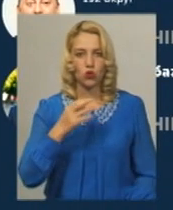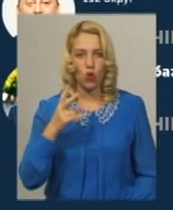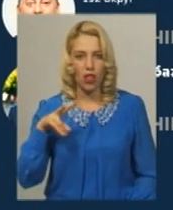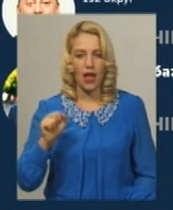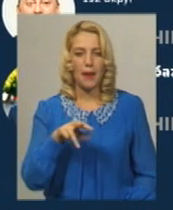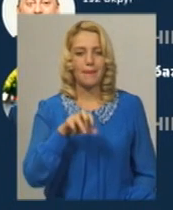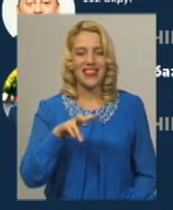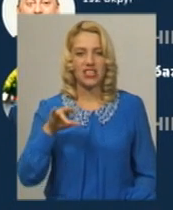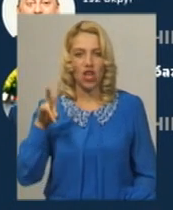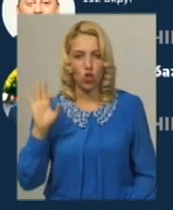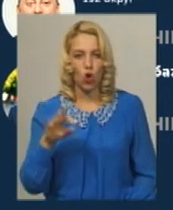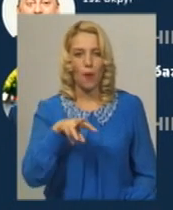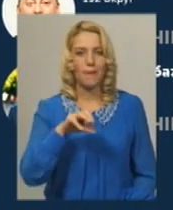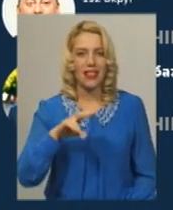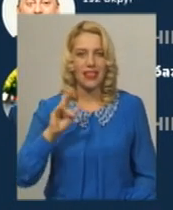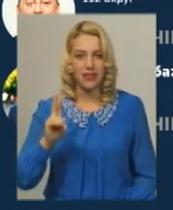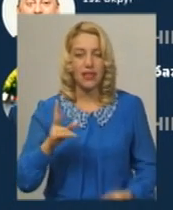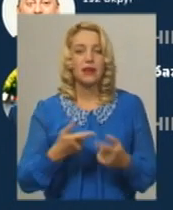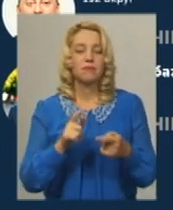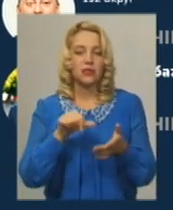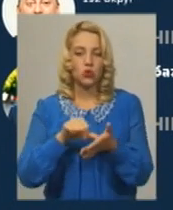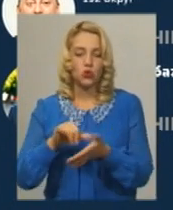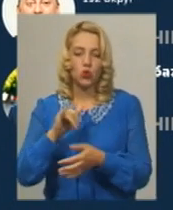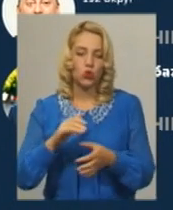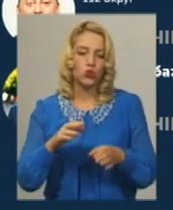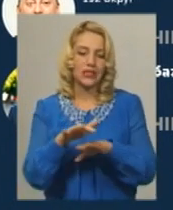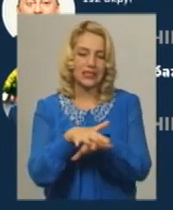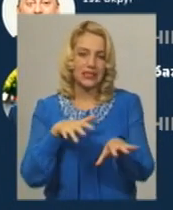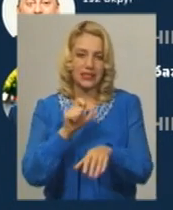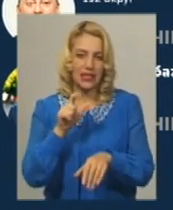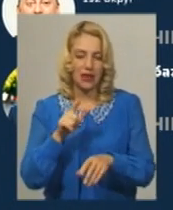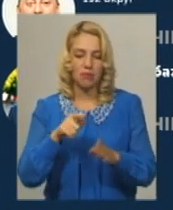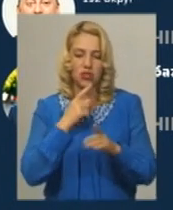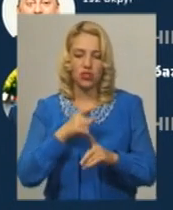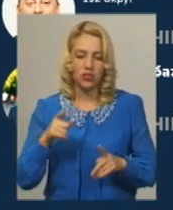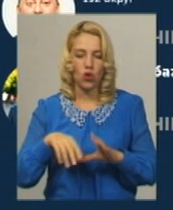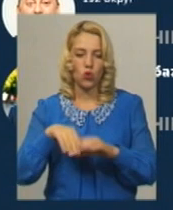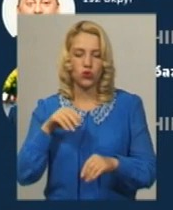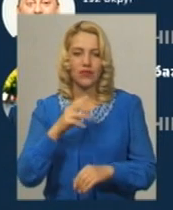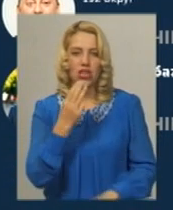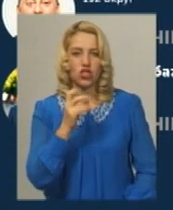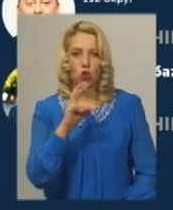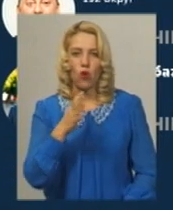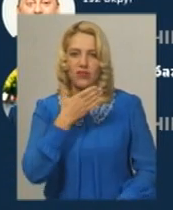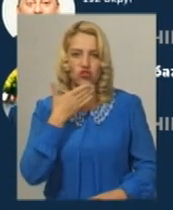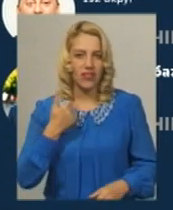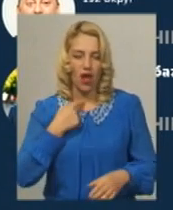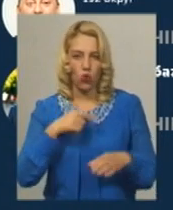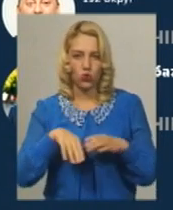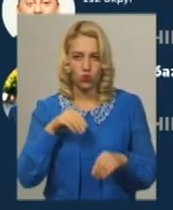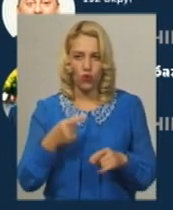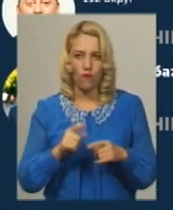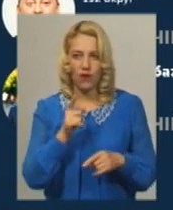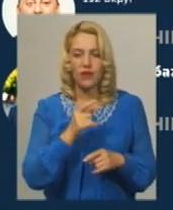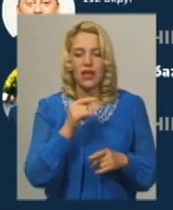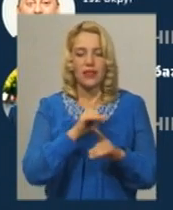Володимир Мельниченко та Сергій Мельник. Присутній у сесійній залі під час голосування депутат Андрій Шинькович не голосував. Не були присутніми